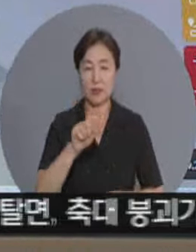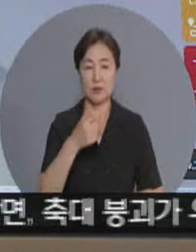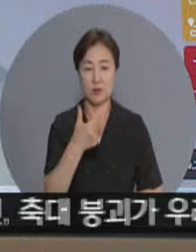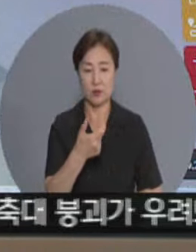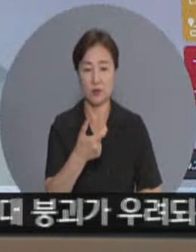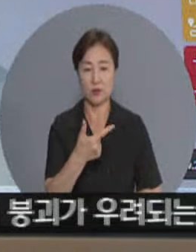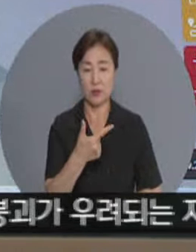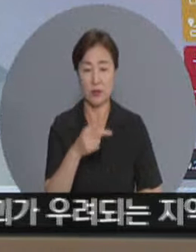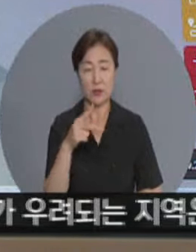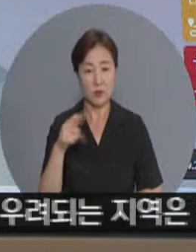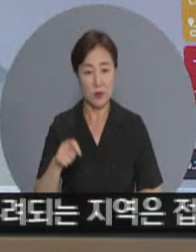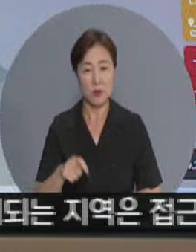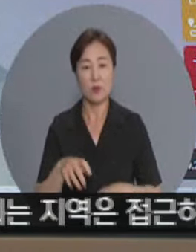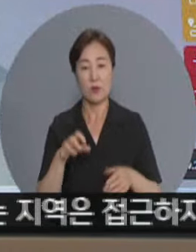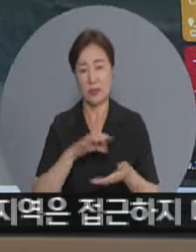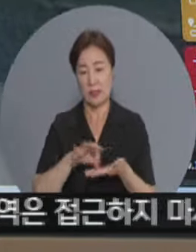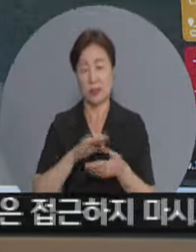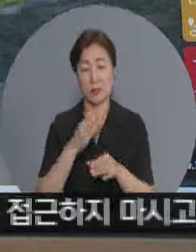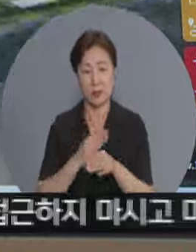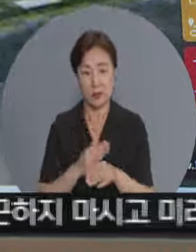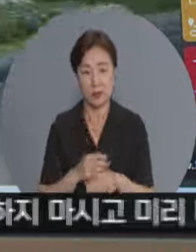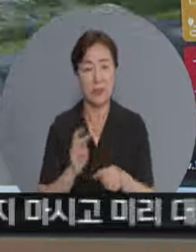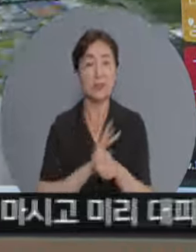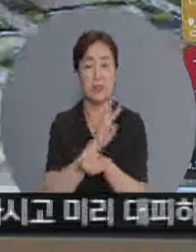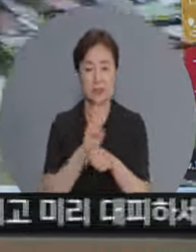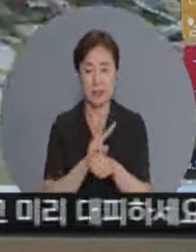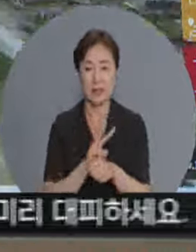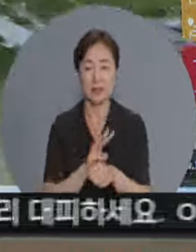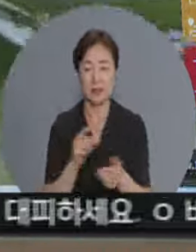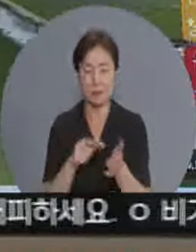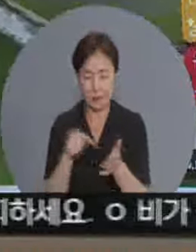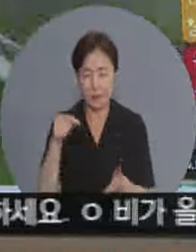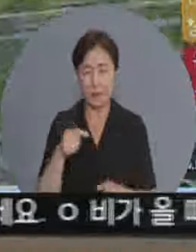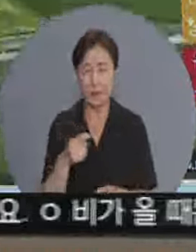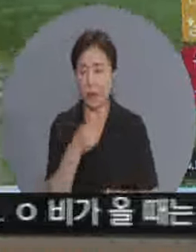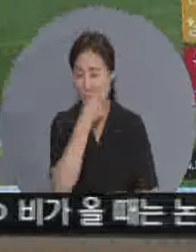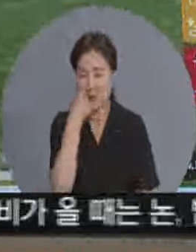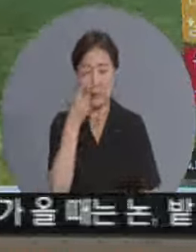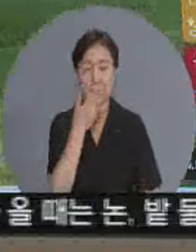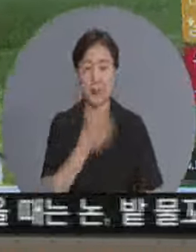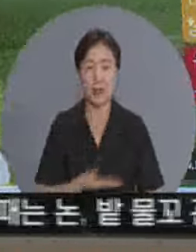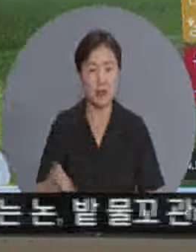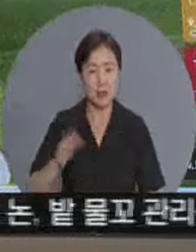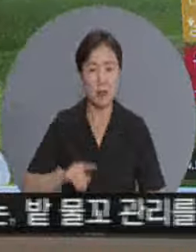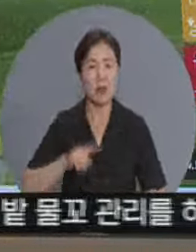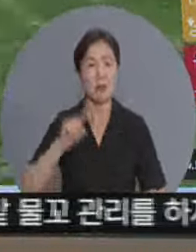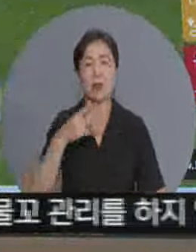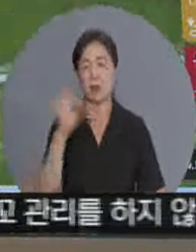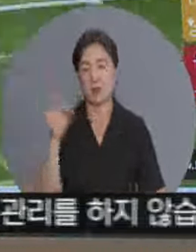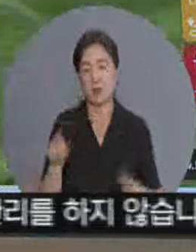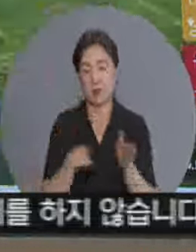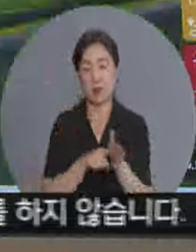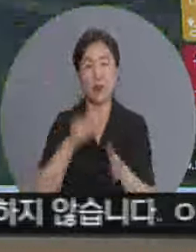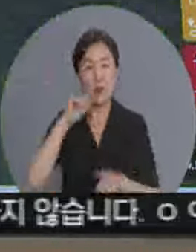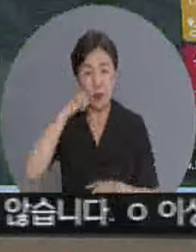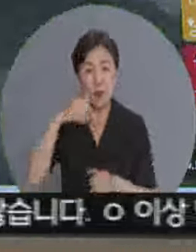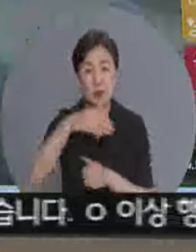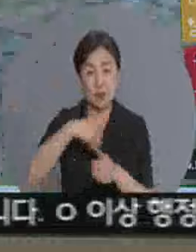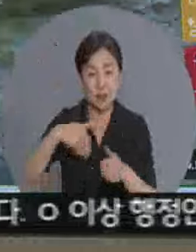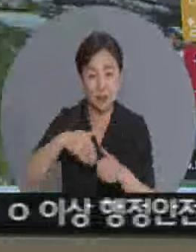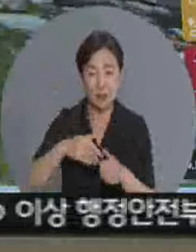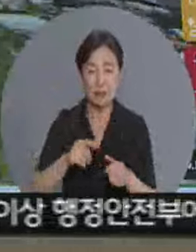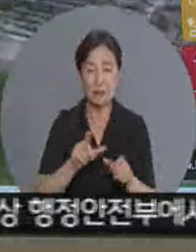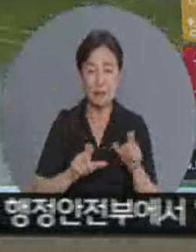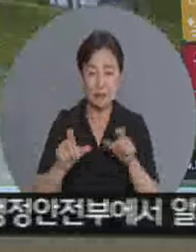적용 대상이고 최대 3시간 뒤까지 예측 가능합니다. 하지만 아직 100% 신뢰할 수준은 아닙니다. 더